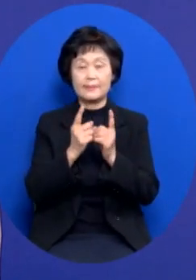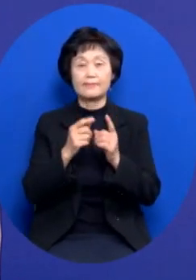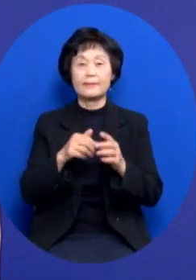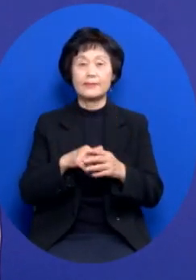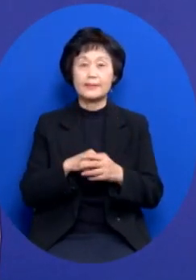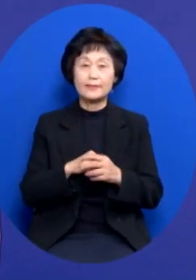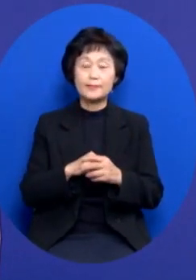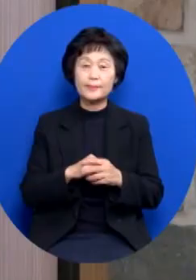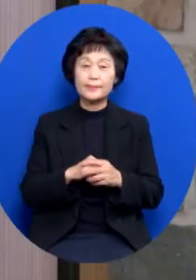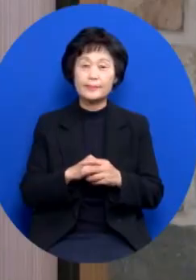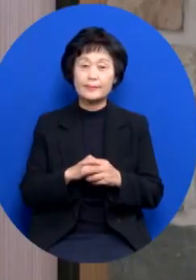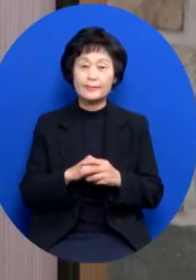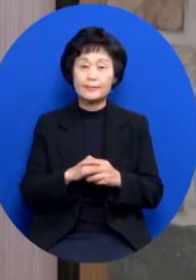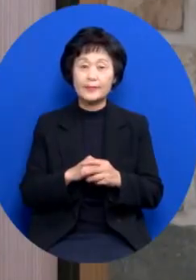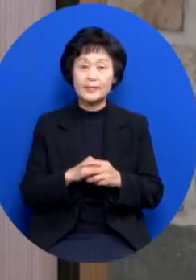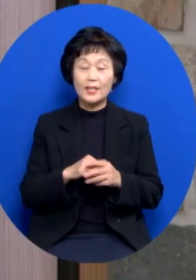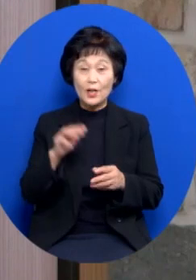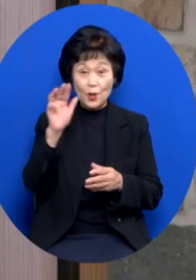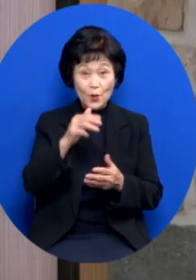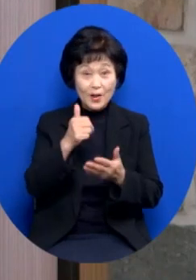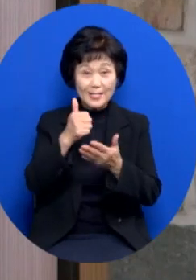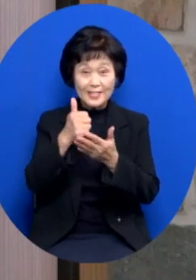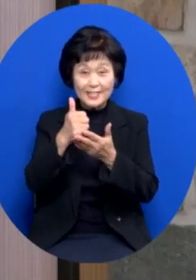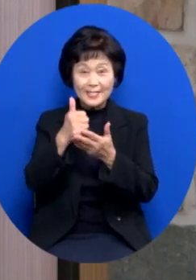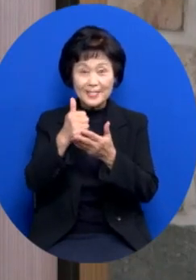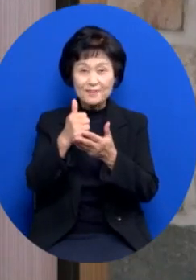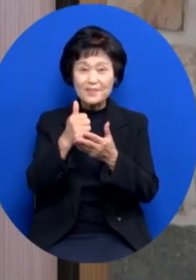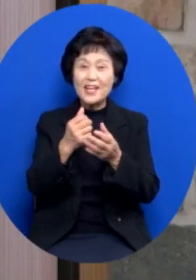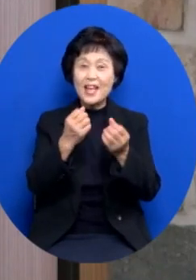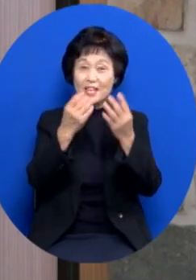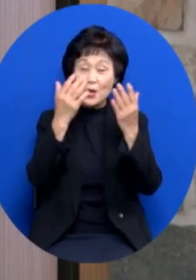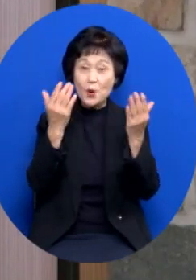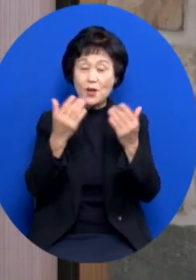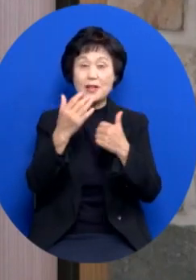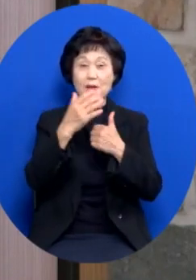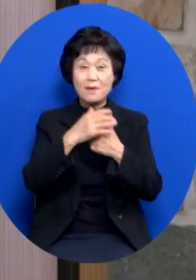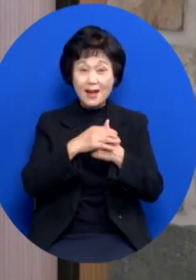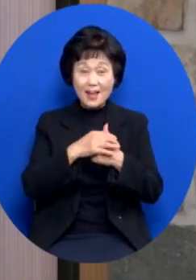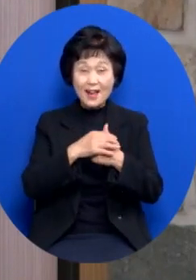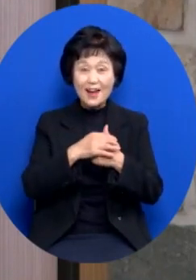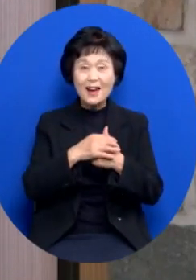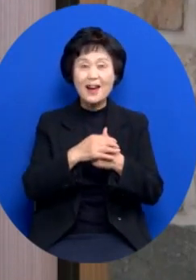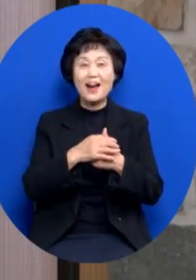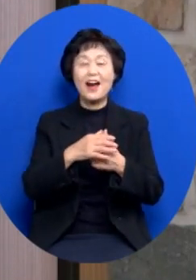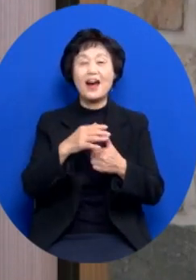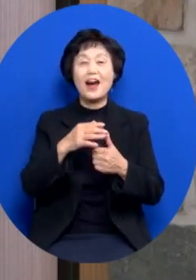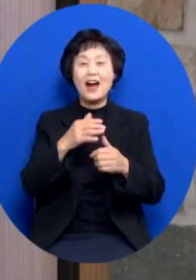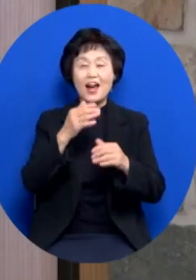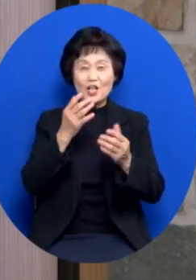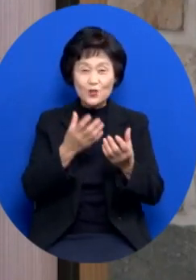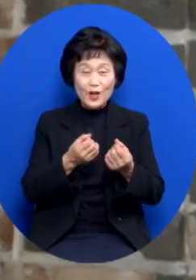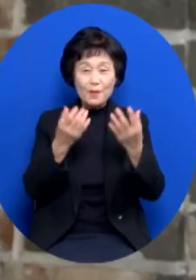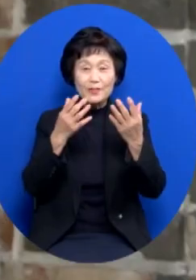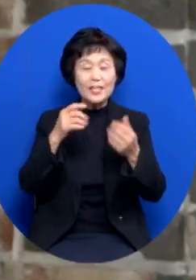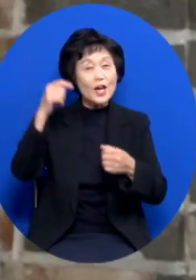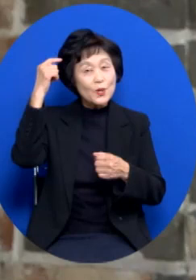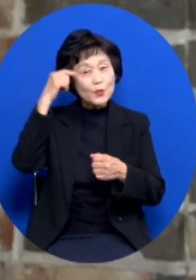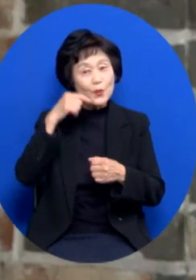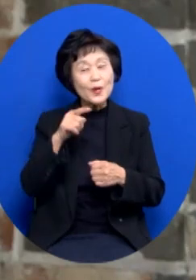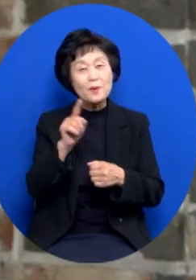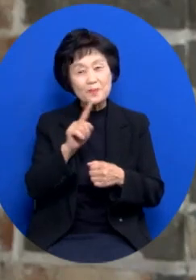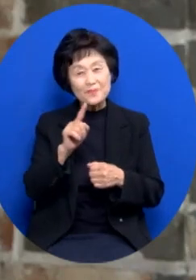기자입니다. 총회장님, 새 총회장으로 선출이 되셨습니다. 먼저 선출 소감부터 한 말씀해 주시죠.